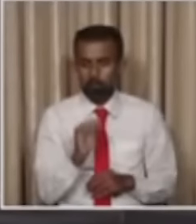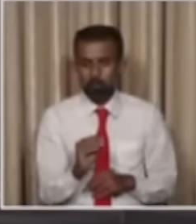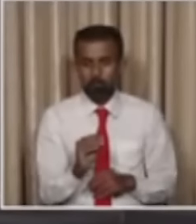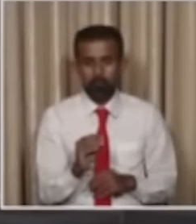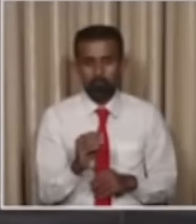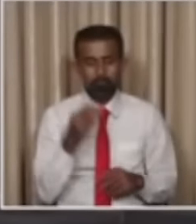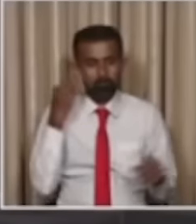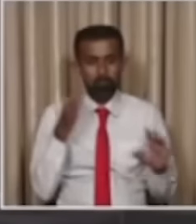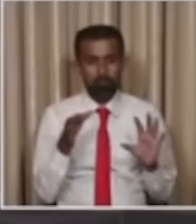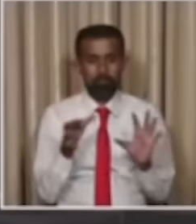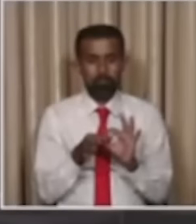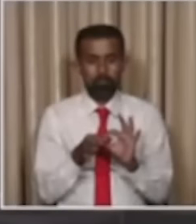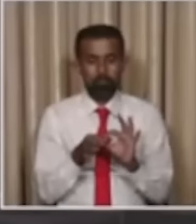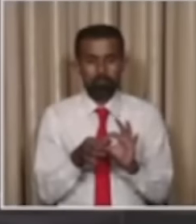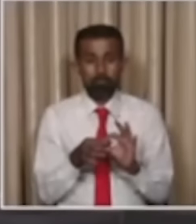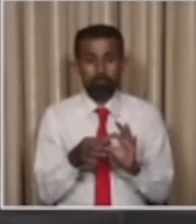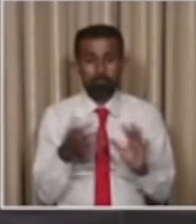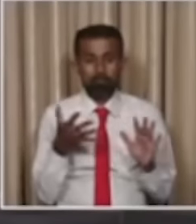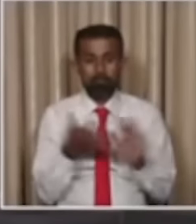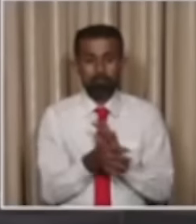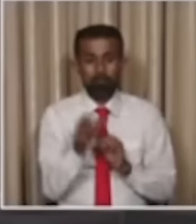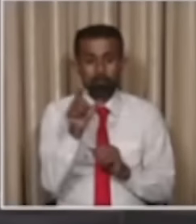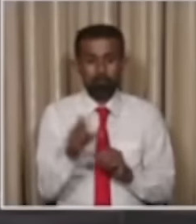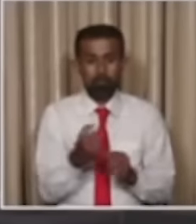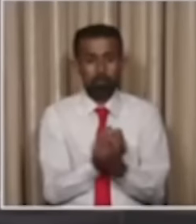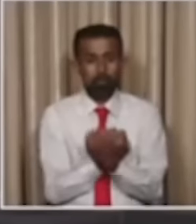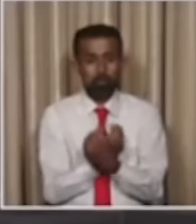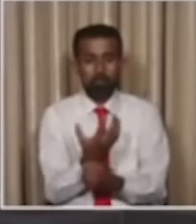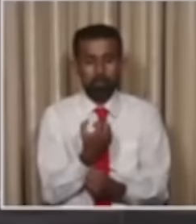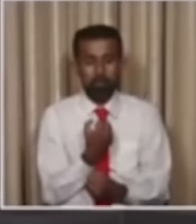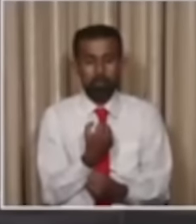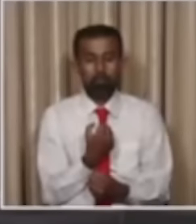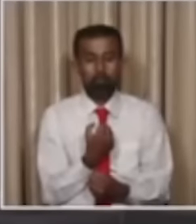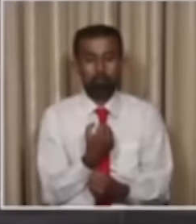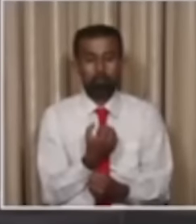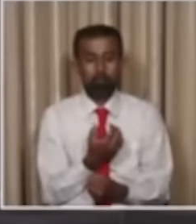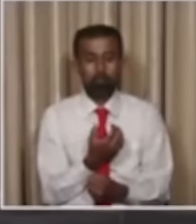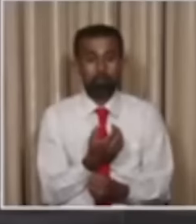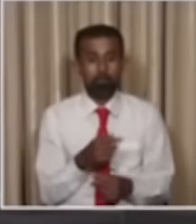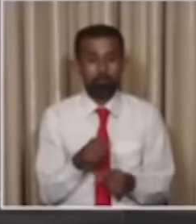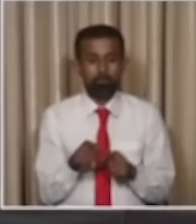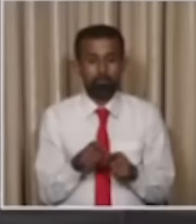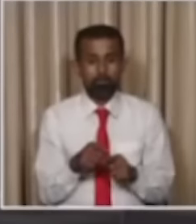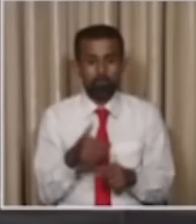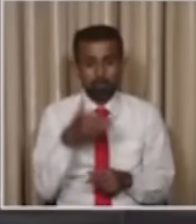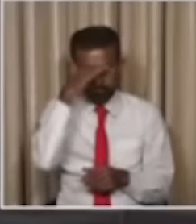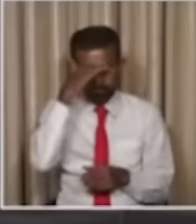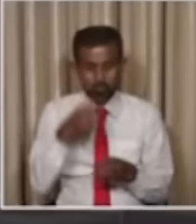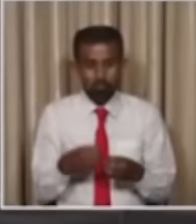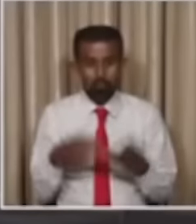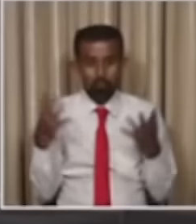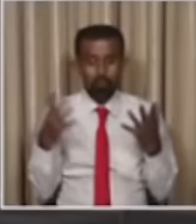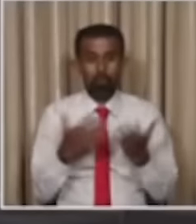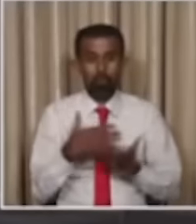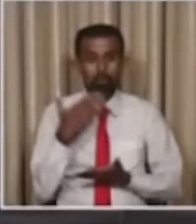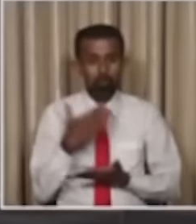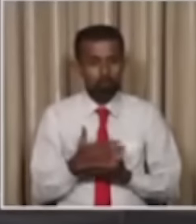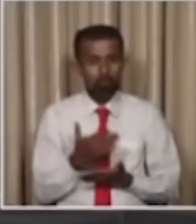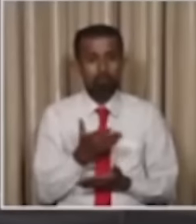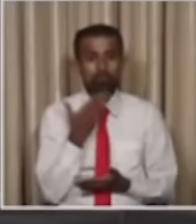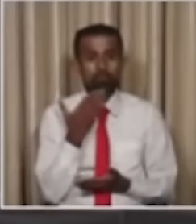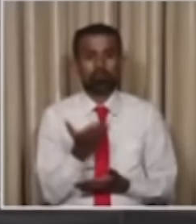මෙයට සම්බන්ධ අපරාධකරුවන් අත්අඩංගුවට ගැනීමට පමණක් නොව එමගින් පාස්කු ප්‍රහාරය වළක්වා ගැනීමටත්